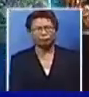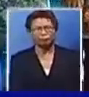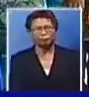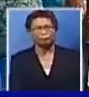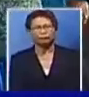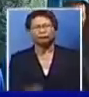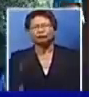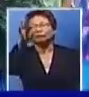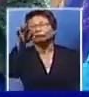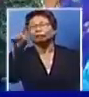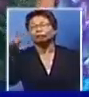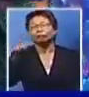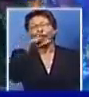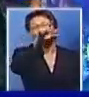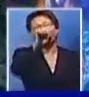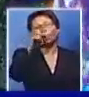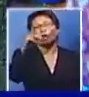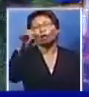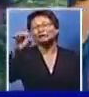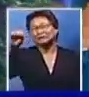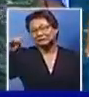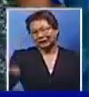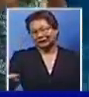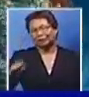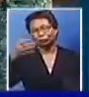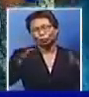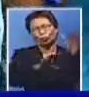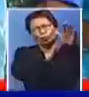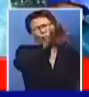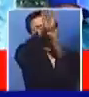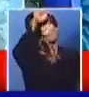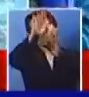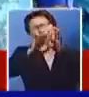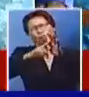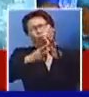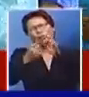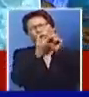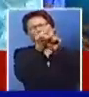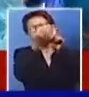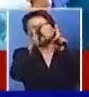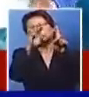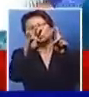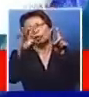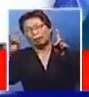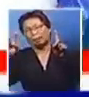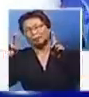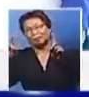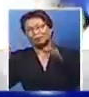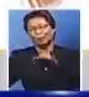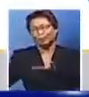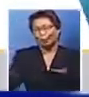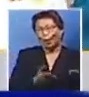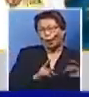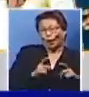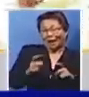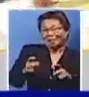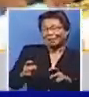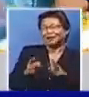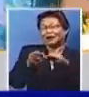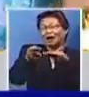Tanah rancangan Felda Lok Hang Selatan yang telah dibangunkan pada tahun 1978 itu membawa pulang hadiah